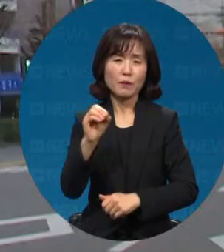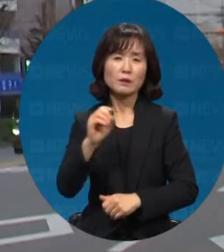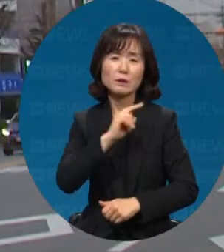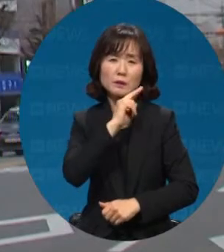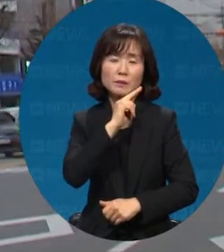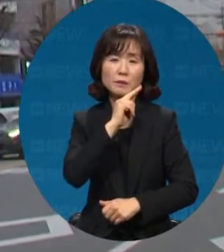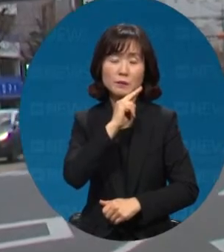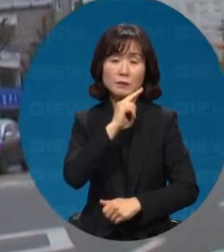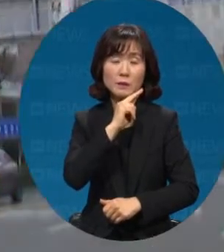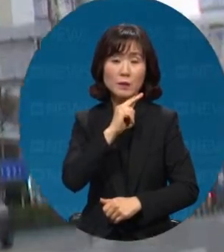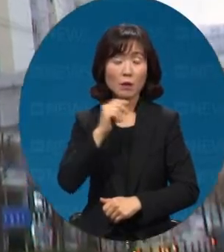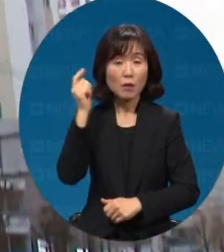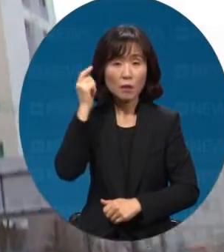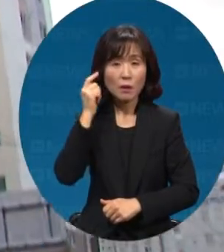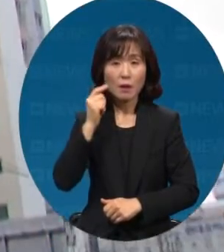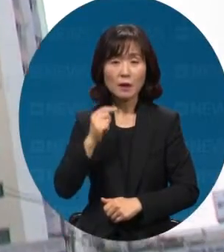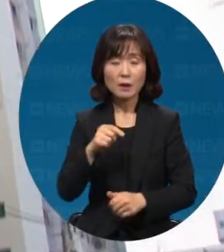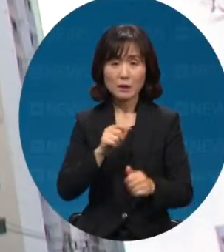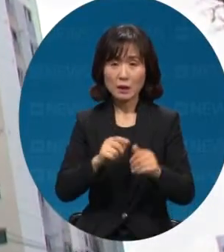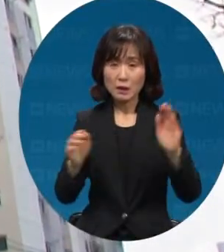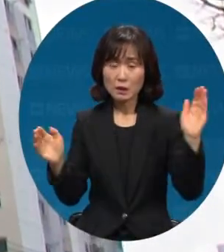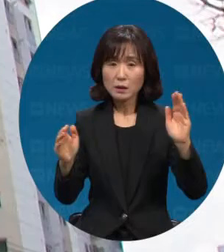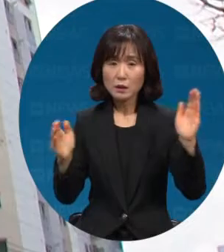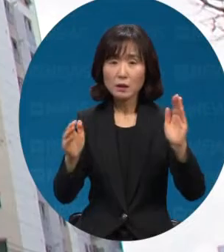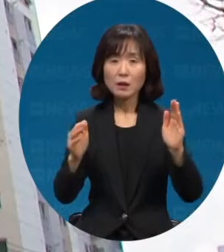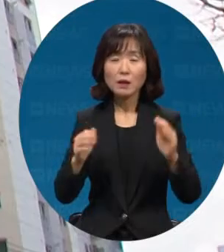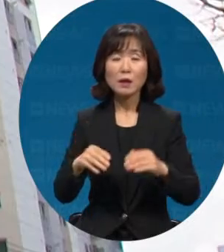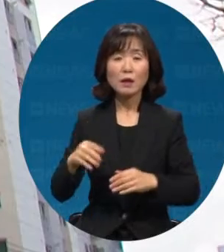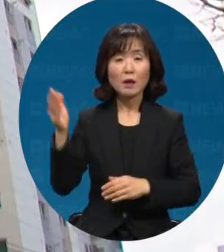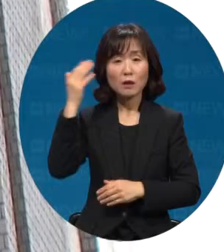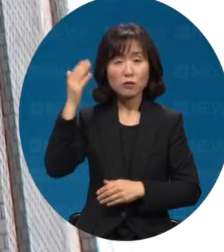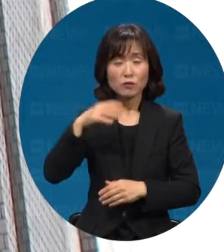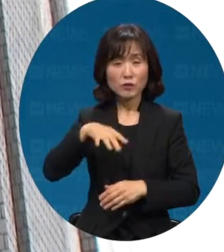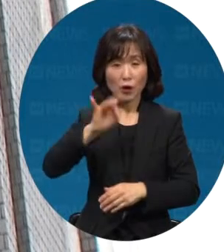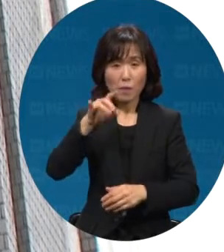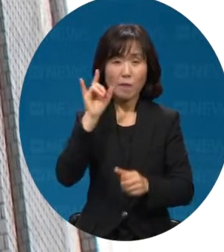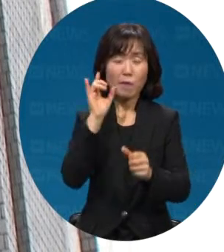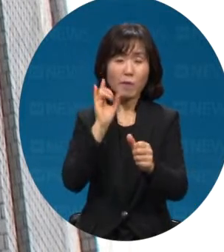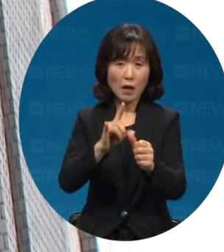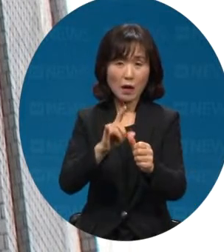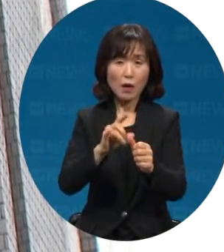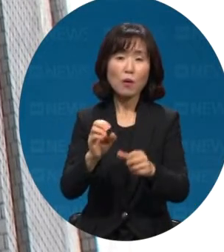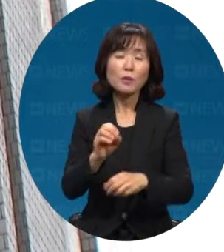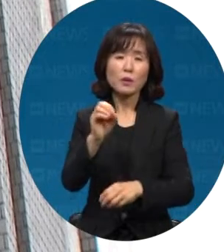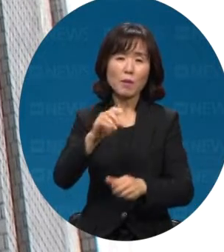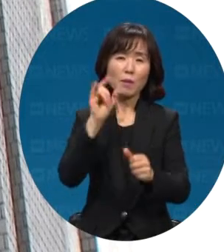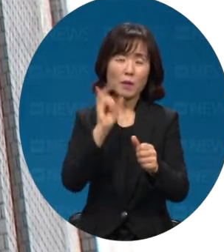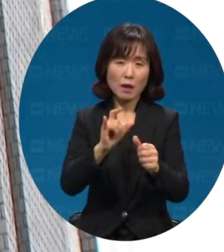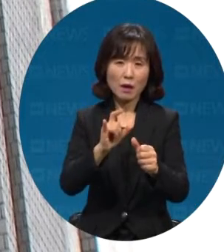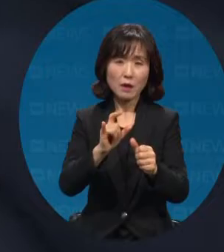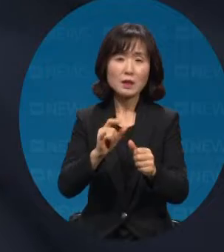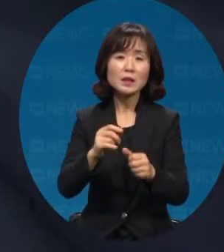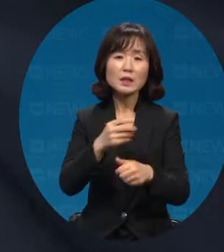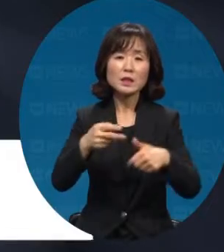학생은 국내 첫 오미크론 감염자가 다니는 인천 미추홀구 의한 교회를 다녀 온 것으로 확인됐습니다